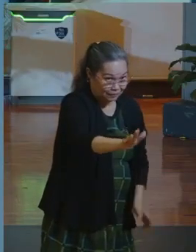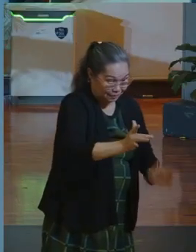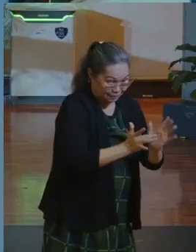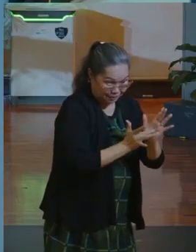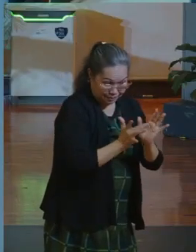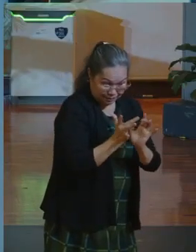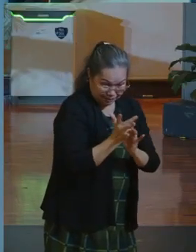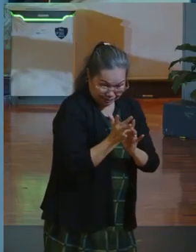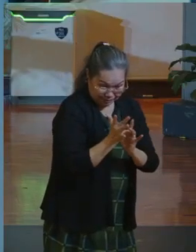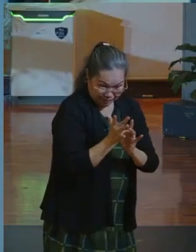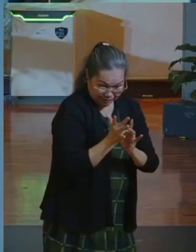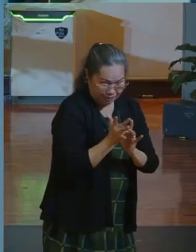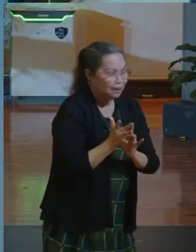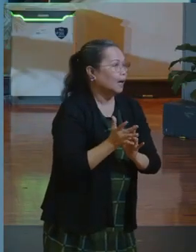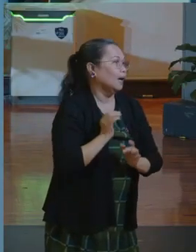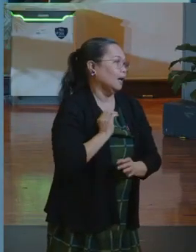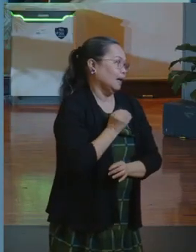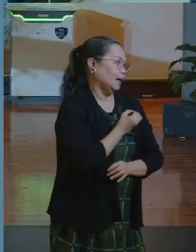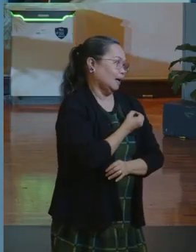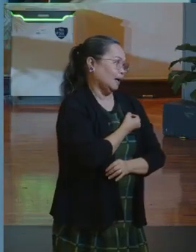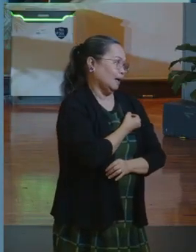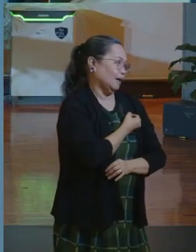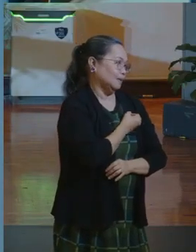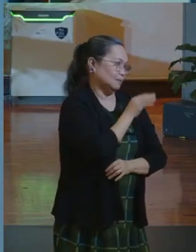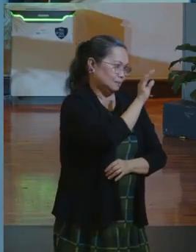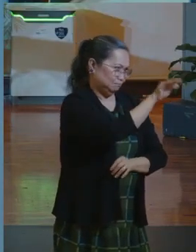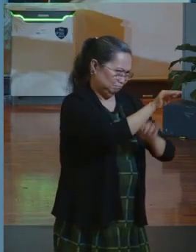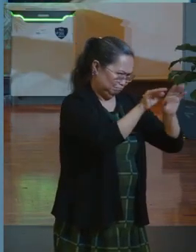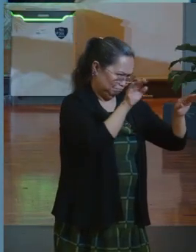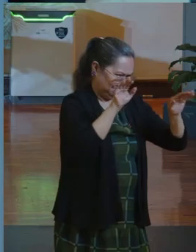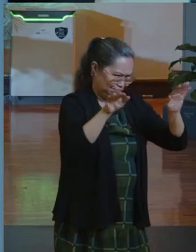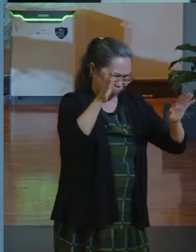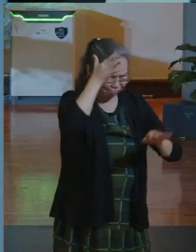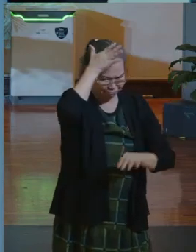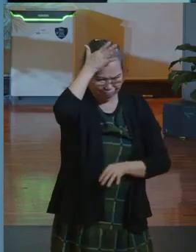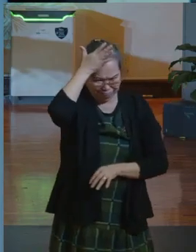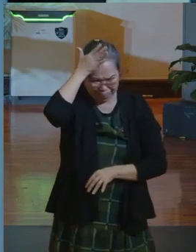Hesus, ang aming po panawagan sa iyo,